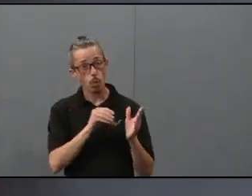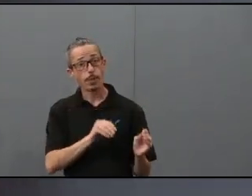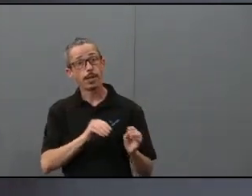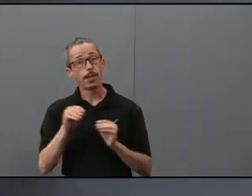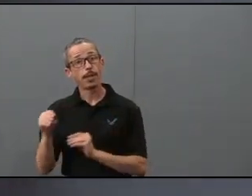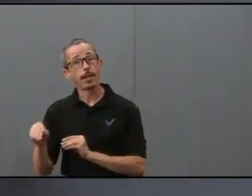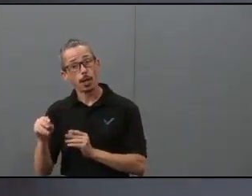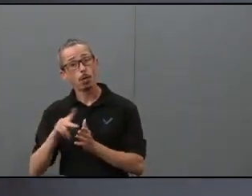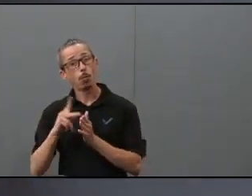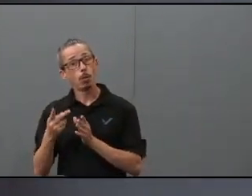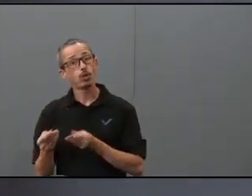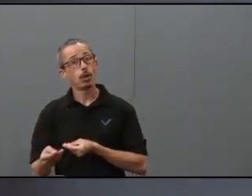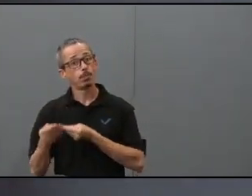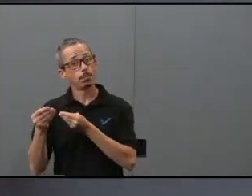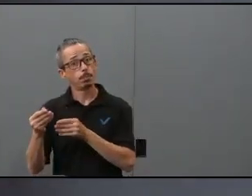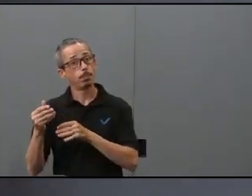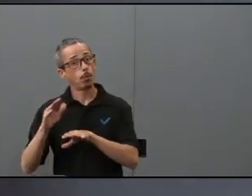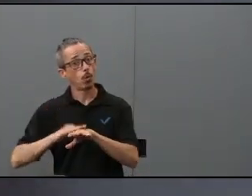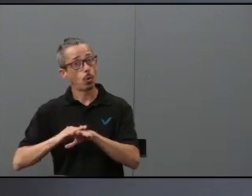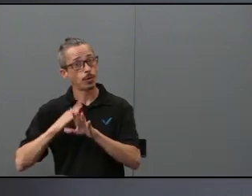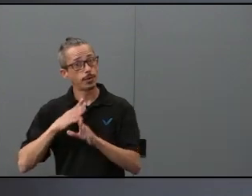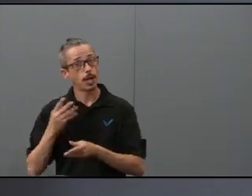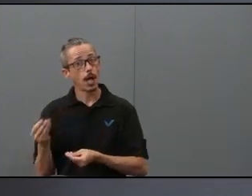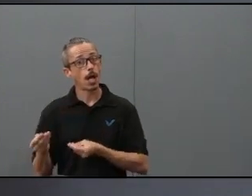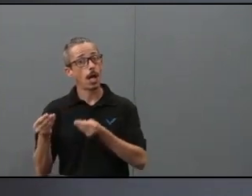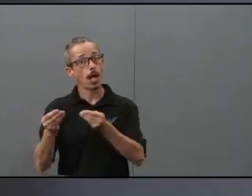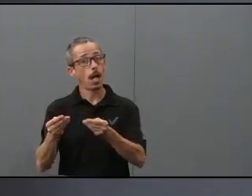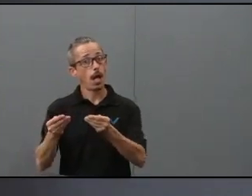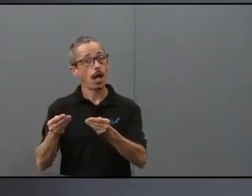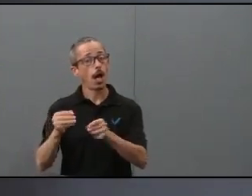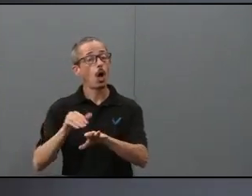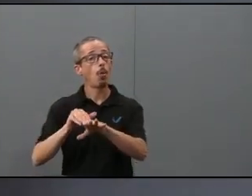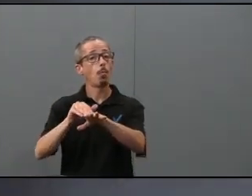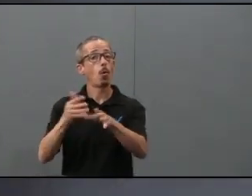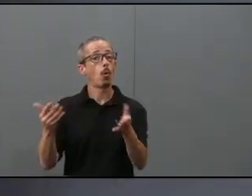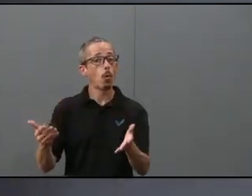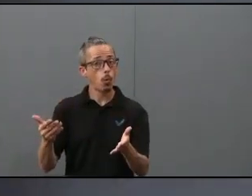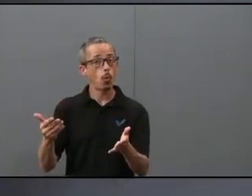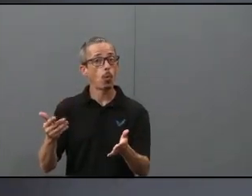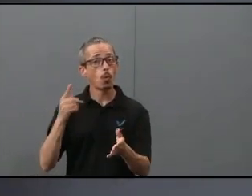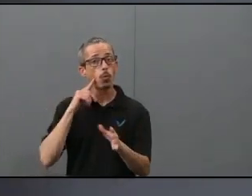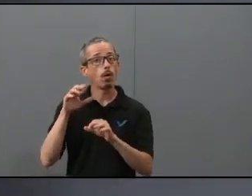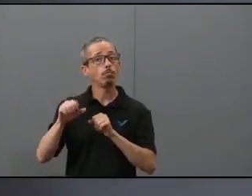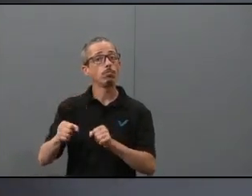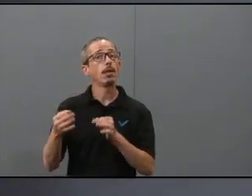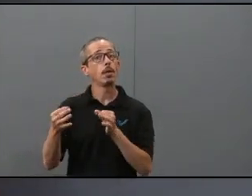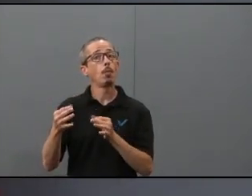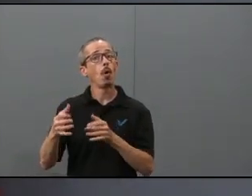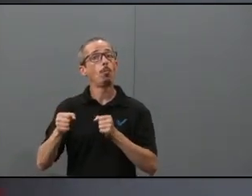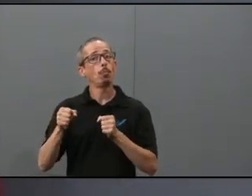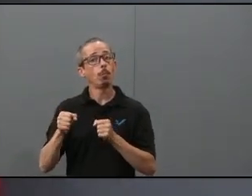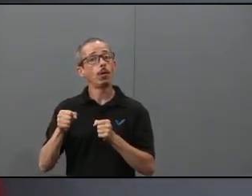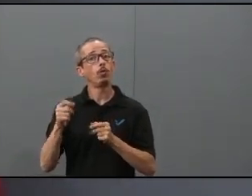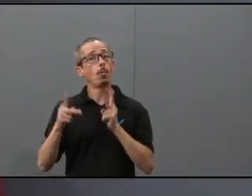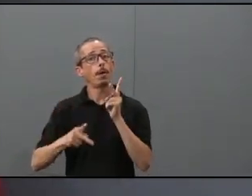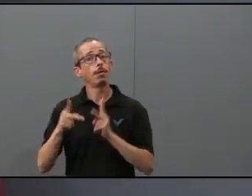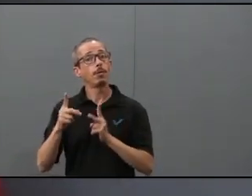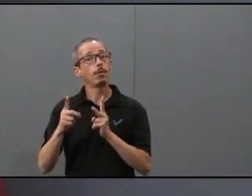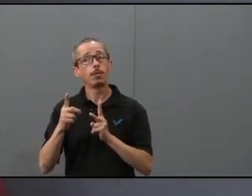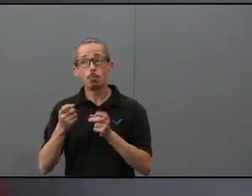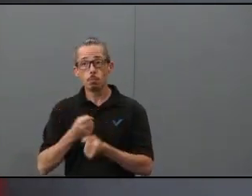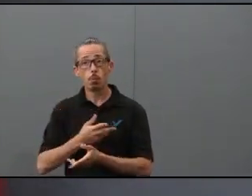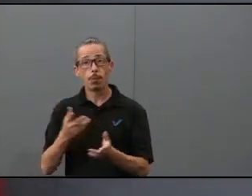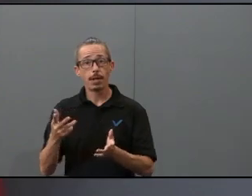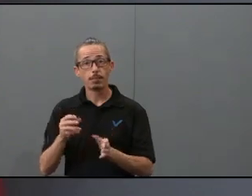règlement est déposé par la conseillère en donnant l'avis de motion l'objet est de régir l'occupation temporaire du domaine public et